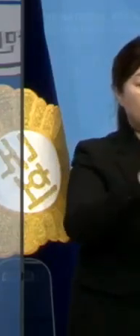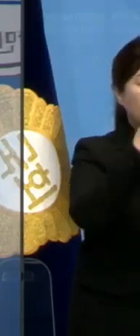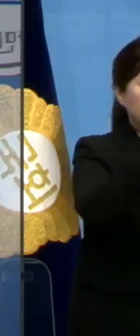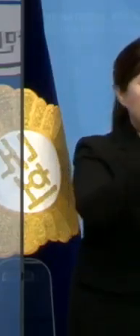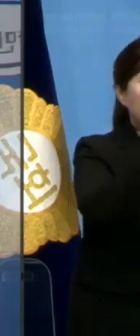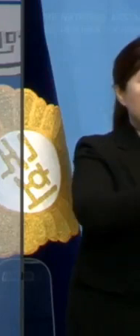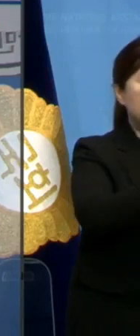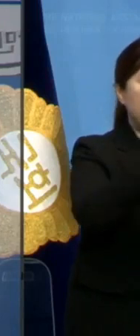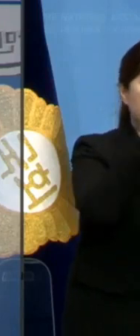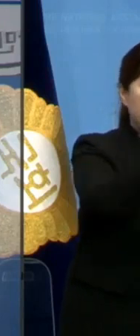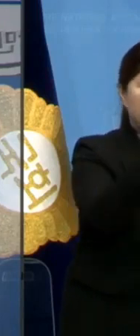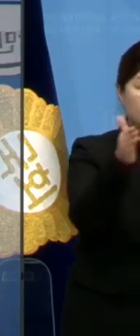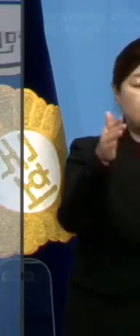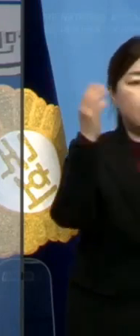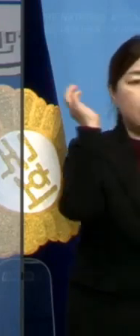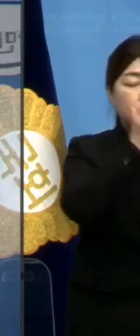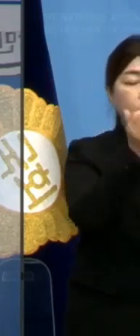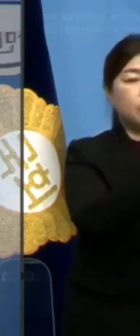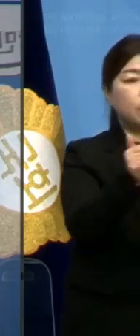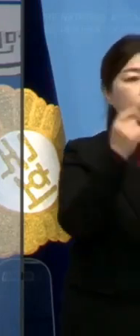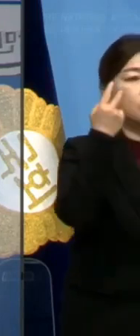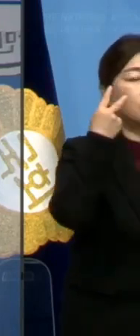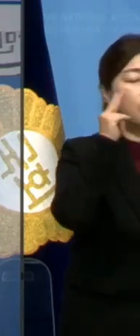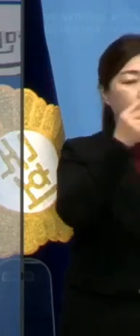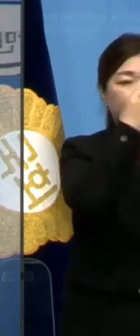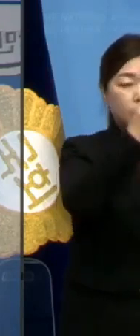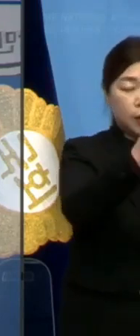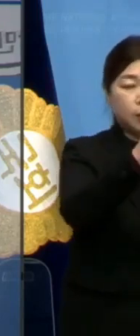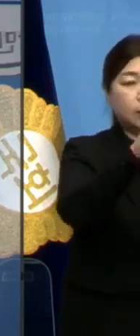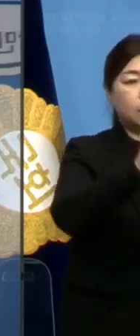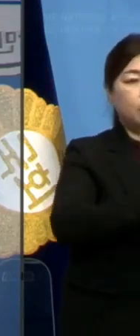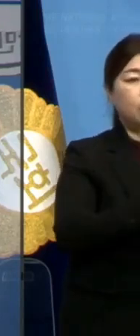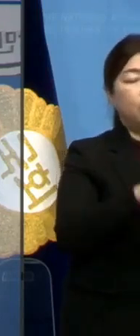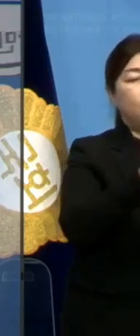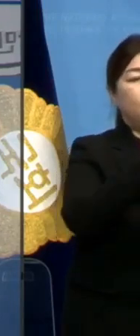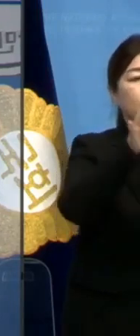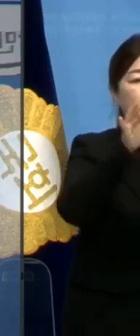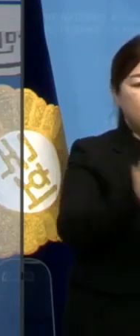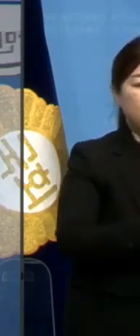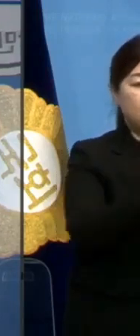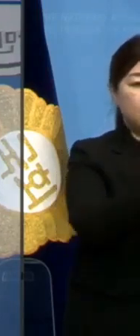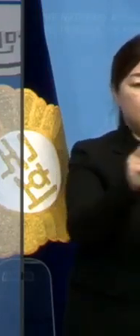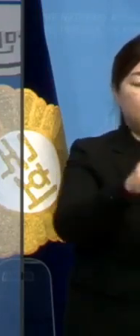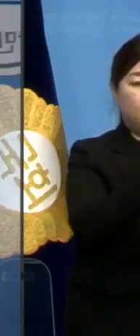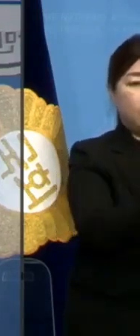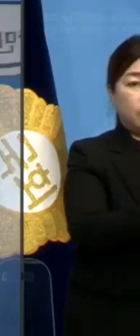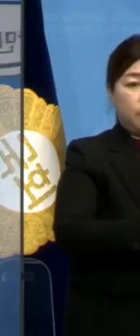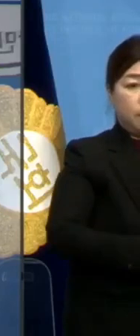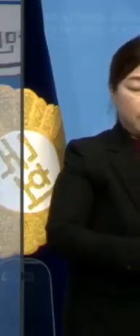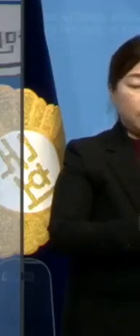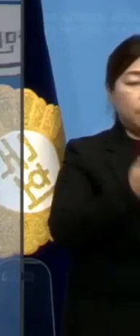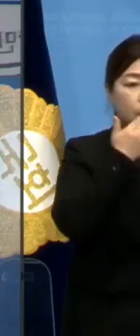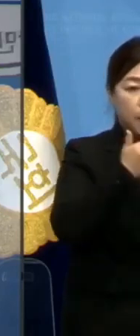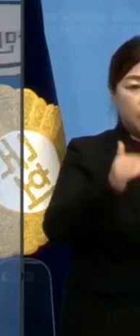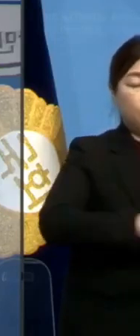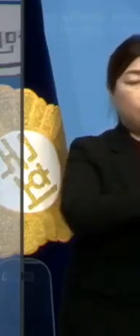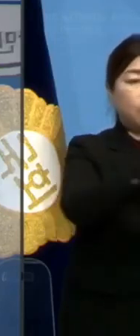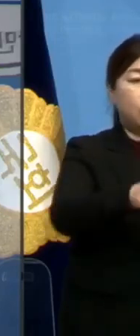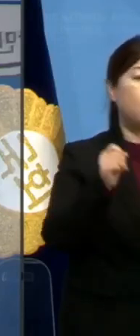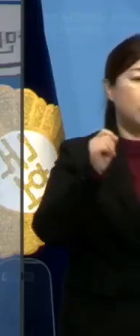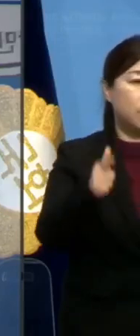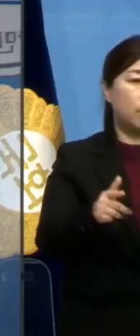계신데 착각과 5판 그리고 그 많은 오랜만에 야권 이길 수 있는 절호의 환경과 기회를